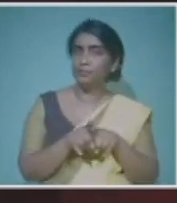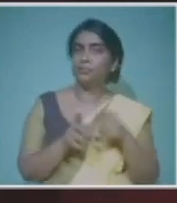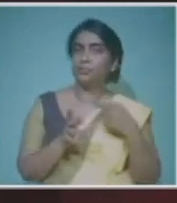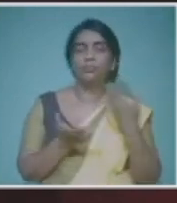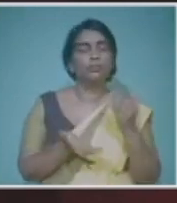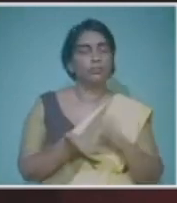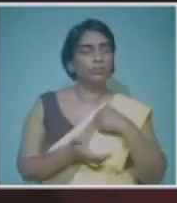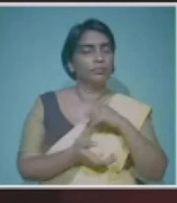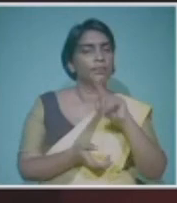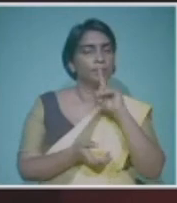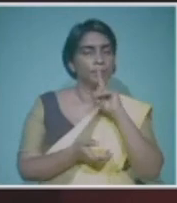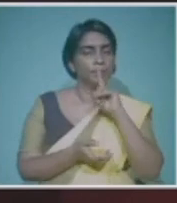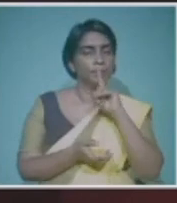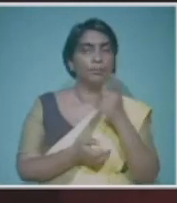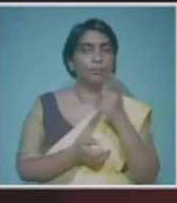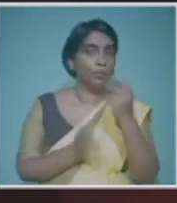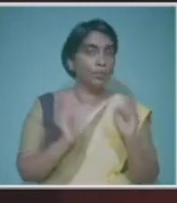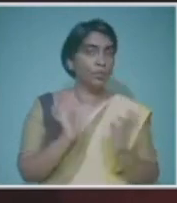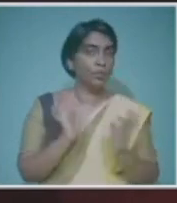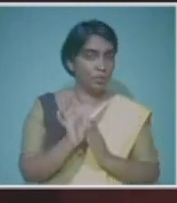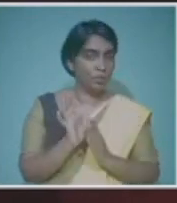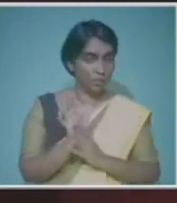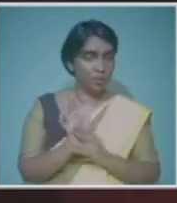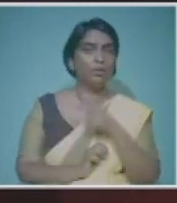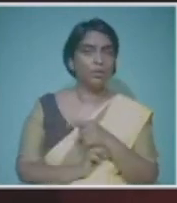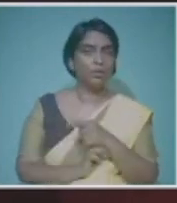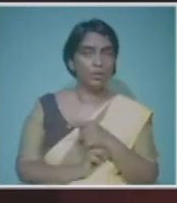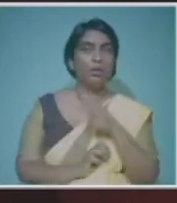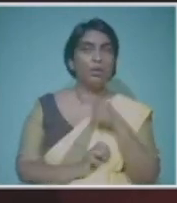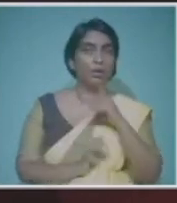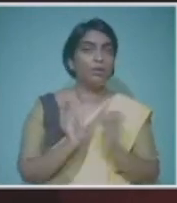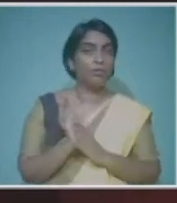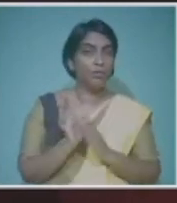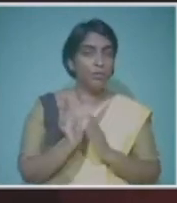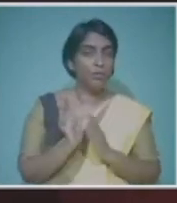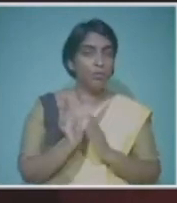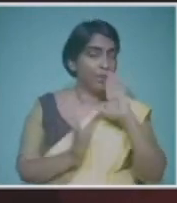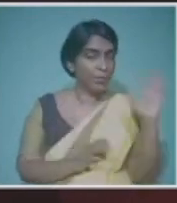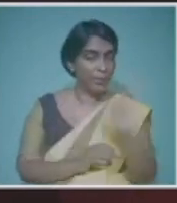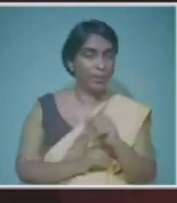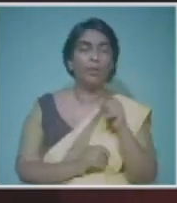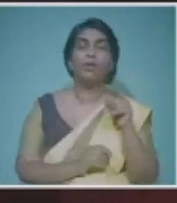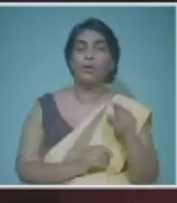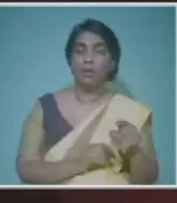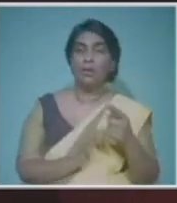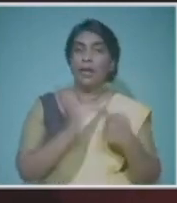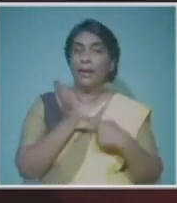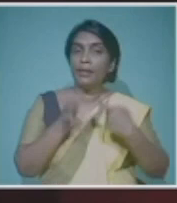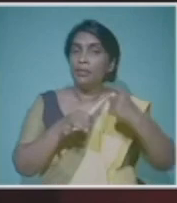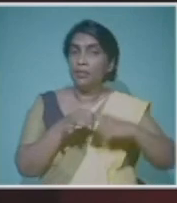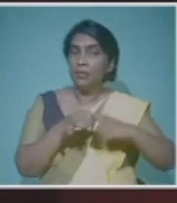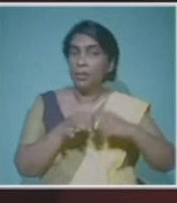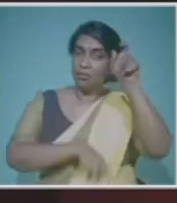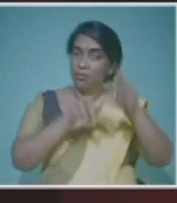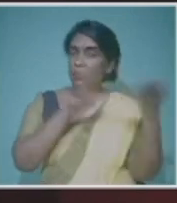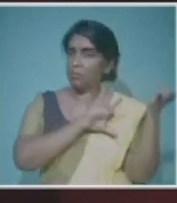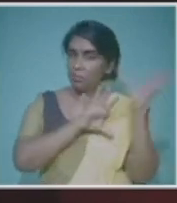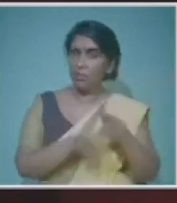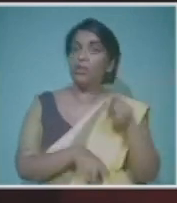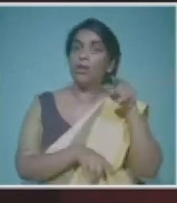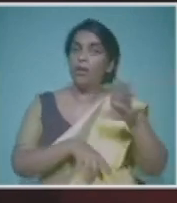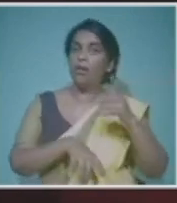නැවත වතාවක් ඉල්ලීමක් කරනවා මුදල් කාර්ය සභාවේ සභාපතිතුමාගෙන් මේ කමිටුවට කැඳවන්න ඒ ප්‍රසම්පාදන කමිටුවේ නිලධාරීන්